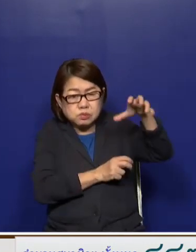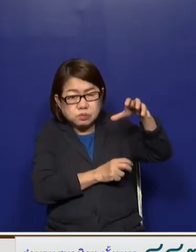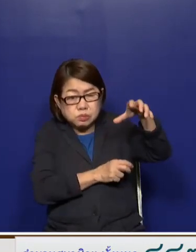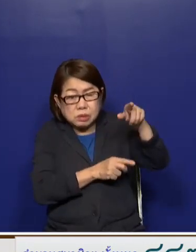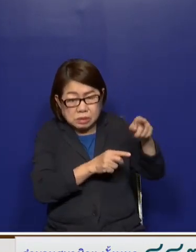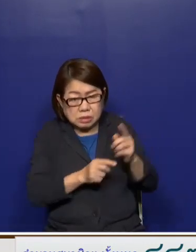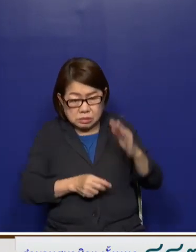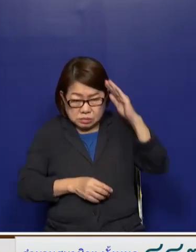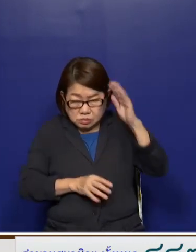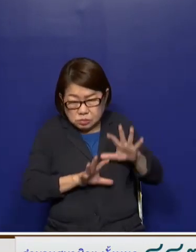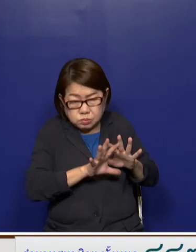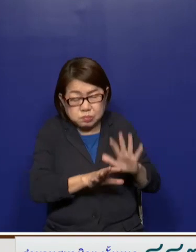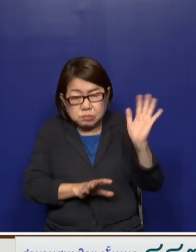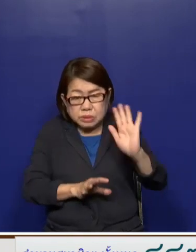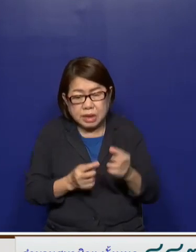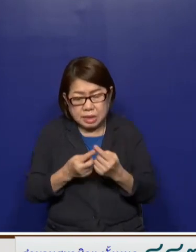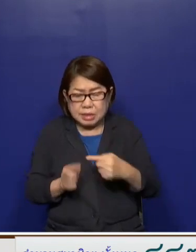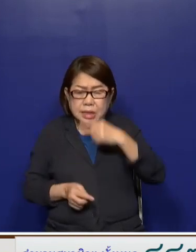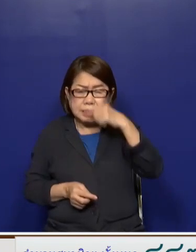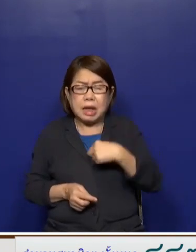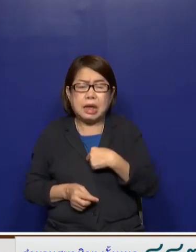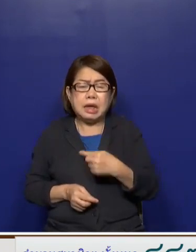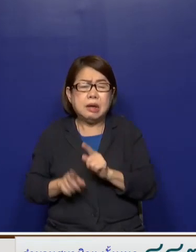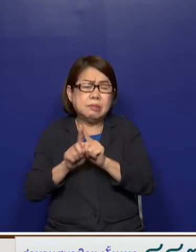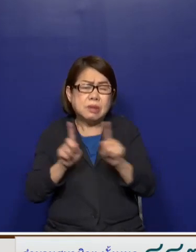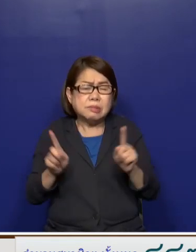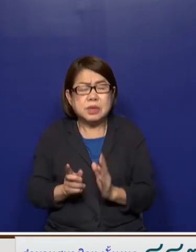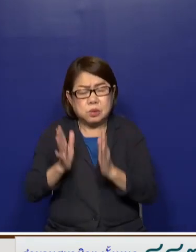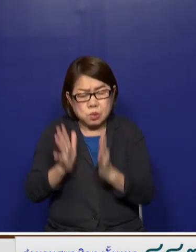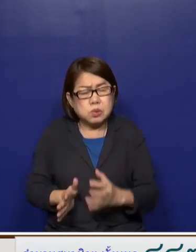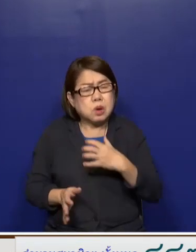ธในกองทัพหรือทหารในกองทัพด้วยคน